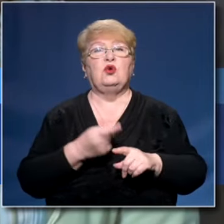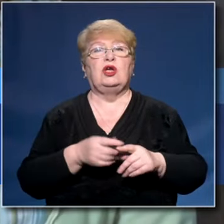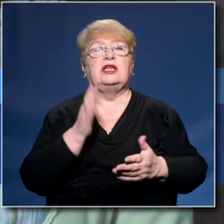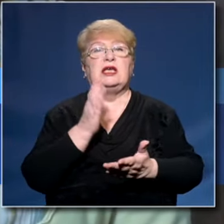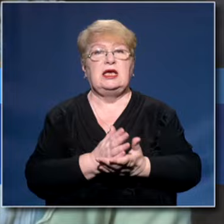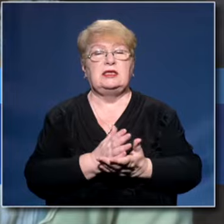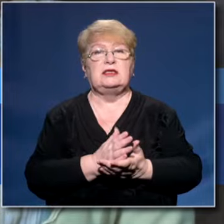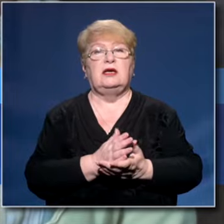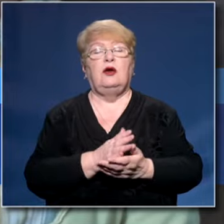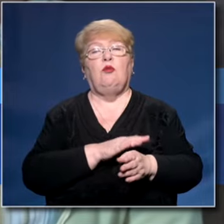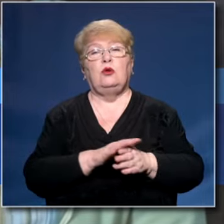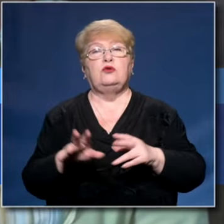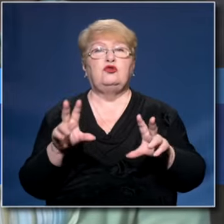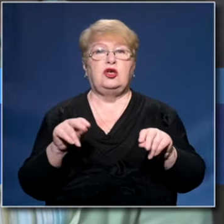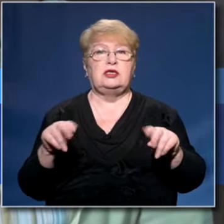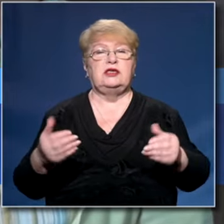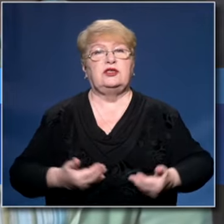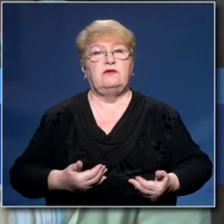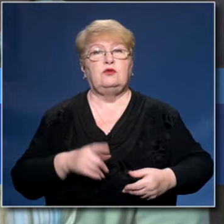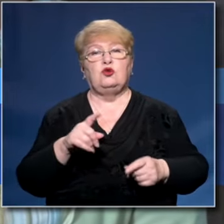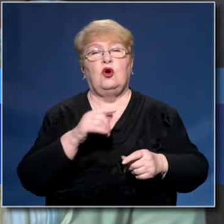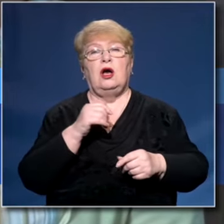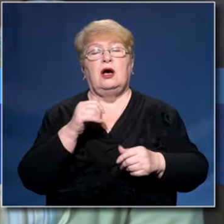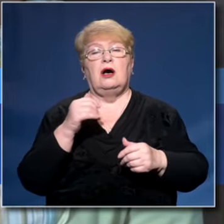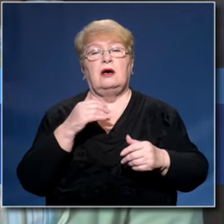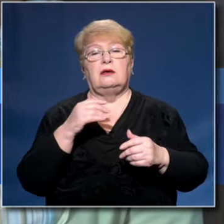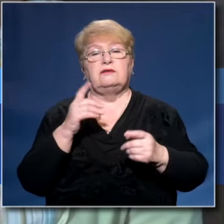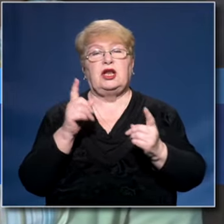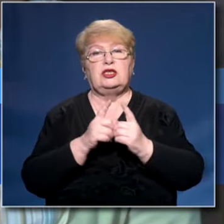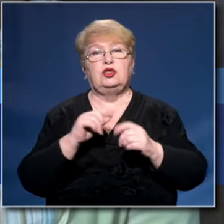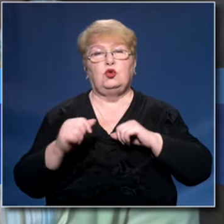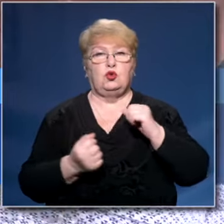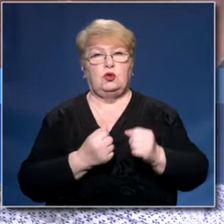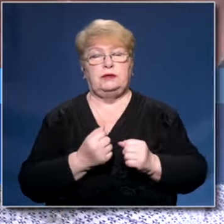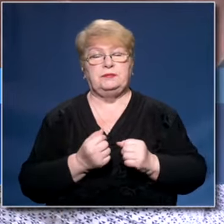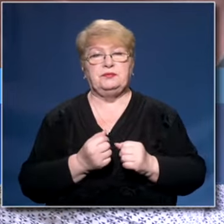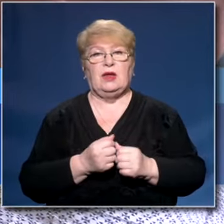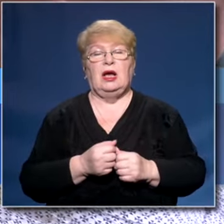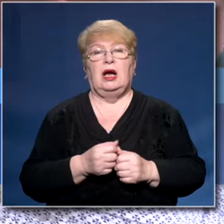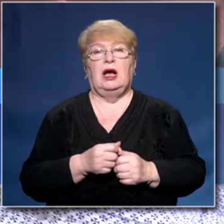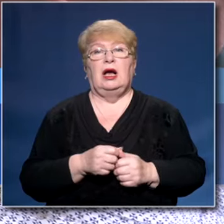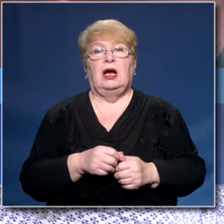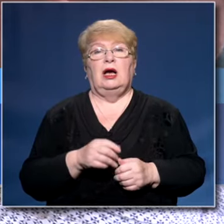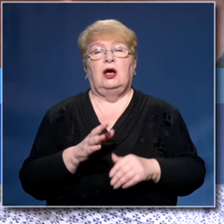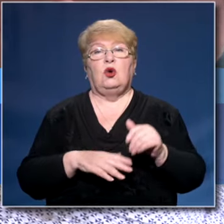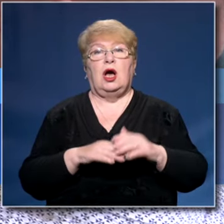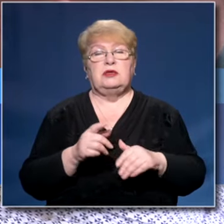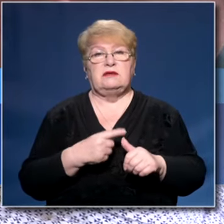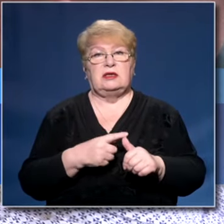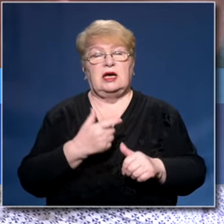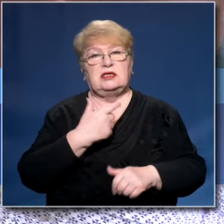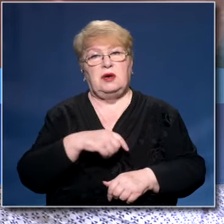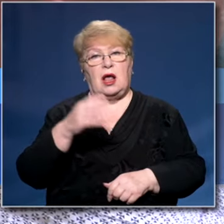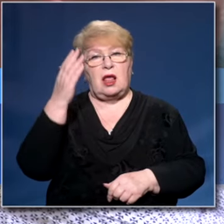нас это всё есть и мы полностью счастливы живём и очень рад что встретили друг друга Настю в их отношениях Адам называет